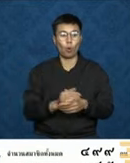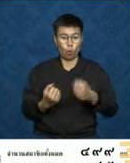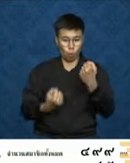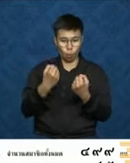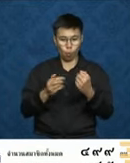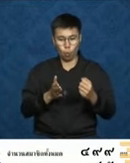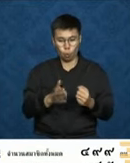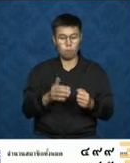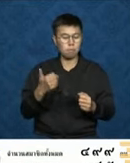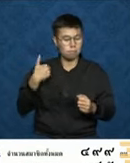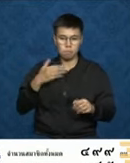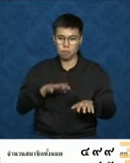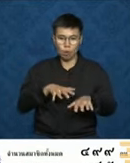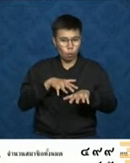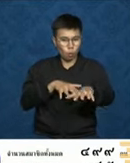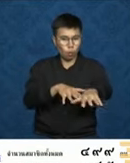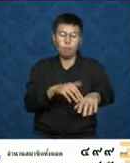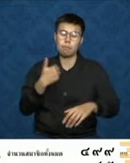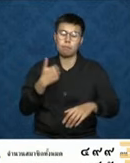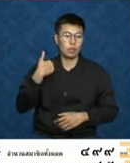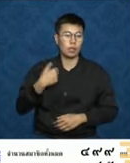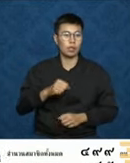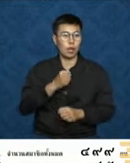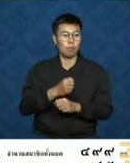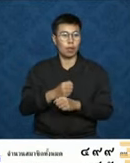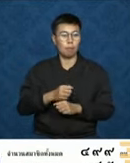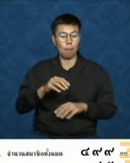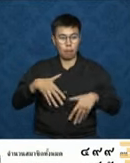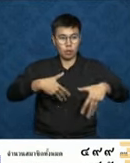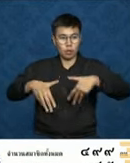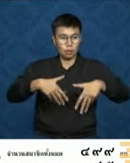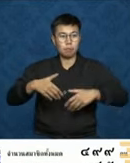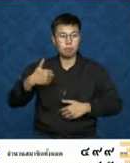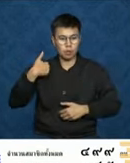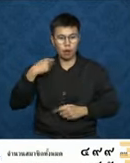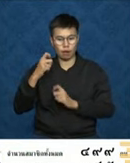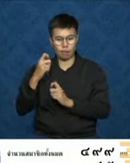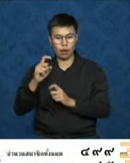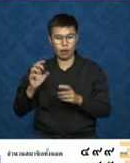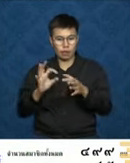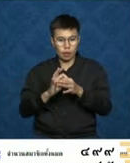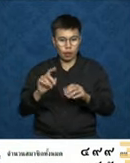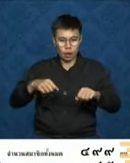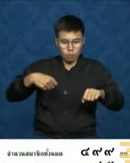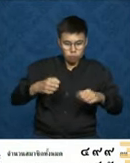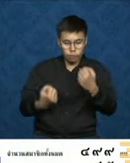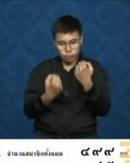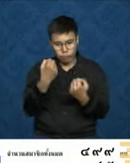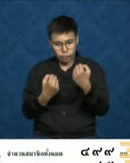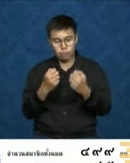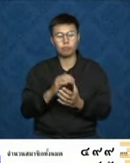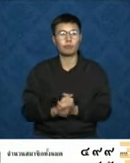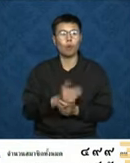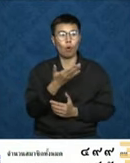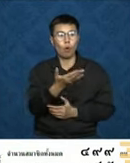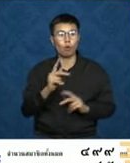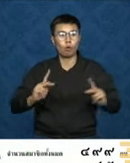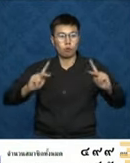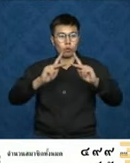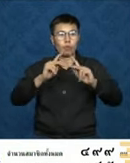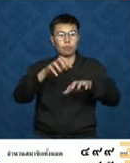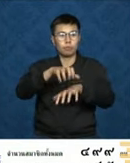ตลอดทั้งวันทำให้ประชาชนมีความเสี่ยงที่จะต้องเผชิญกับอุบัติเหตุจากการใช้รถใช้ถนนเรื่องที่ 3ขอให้กระทรวง